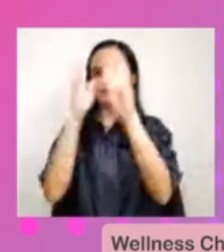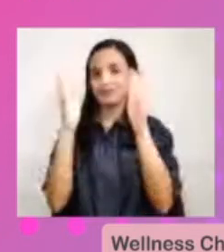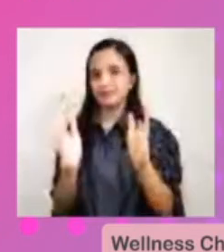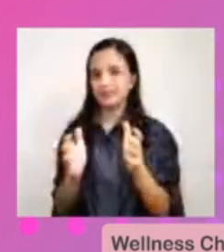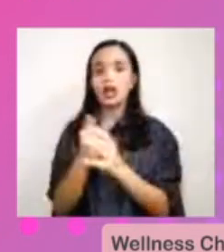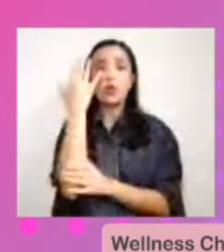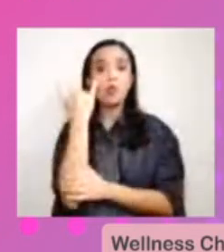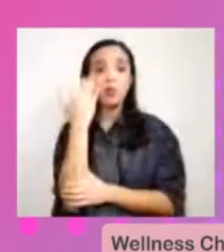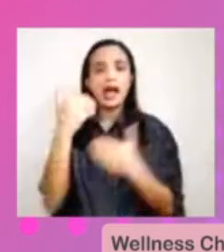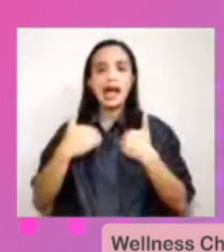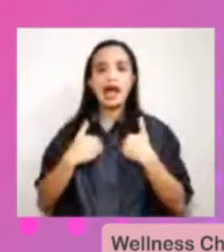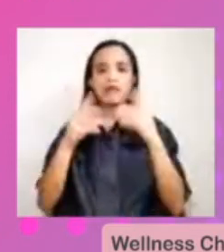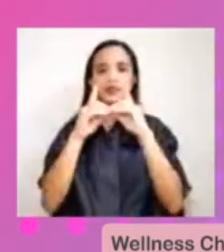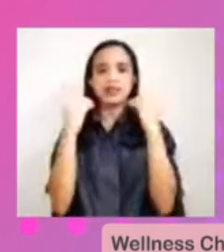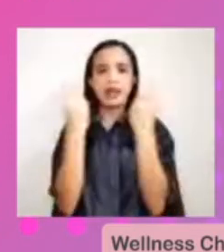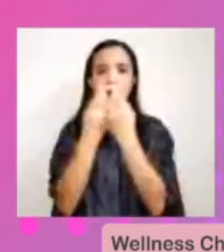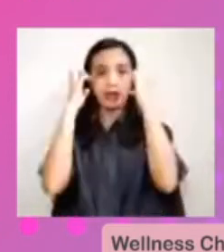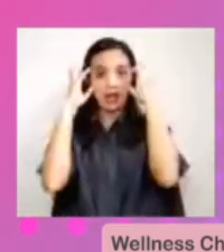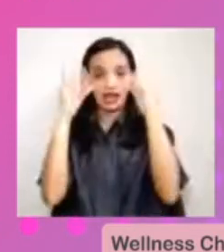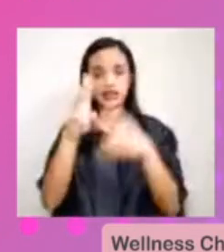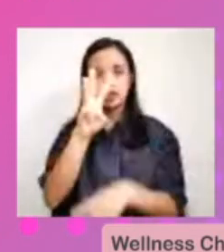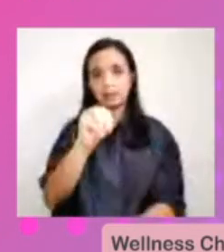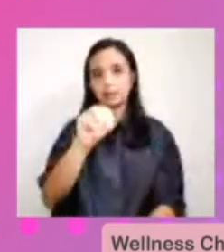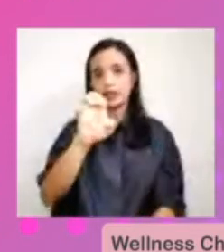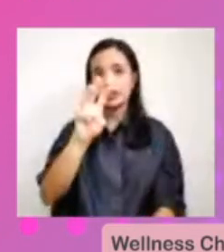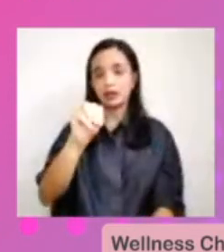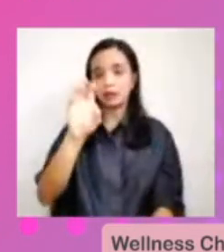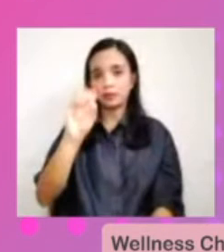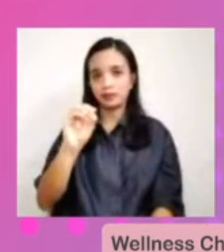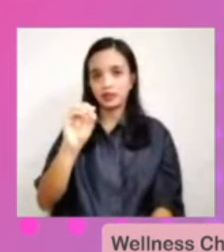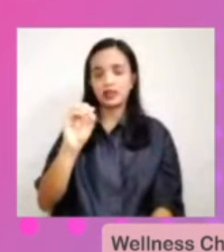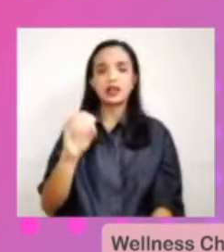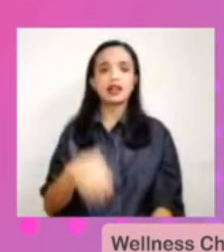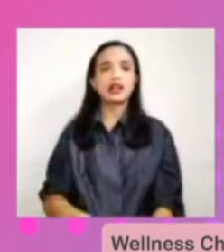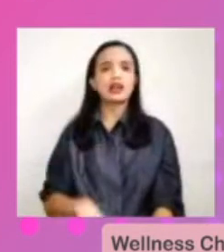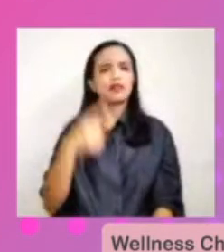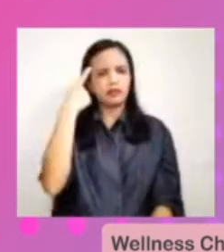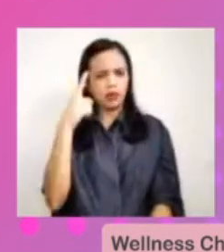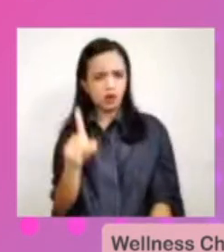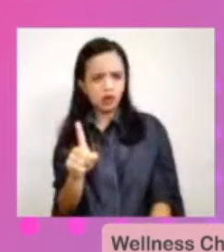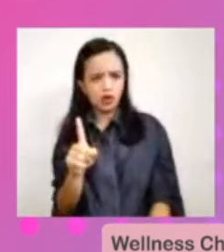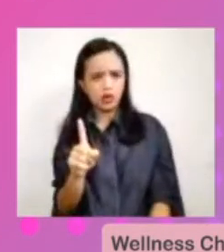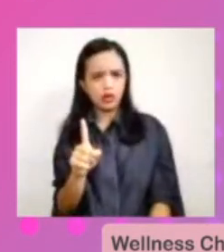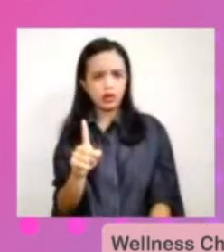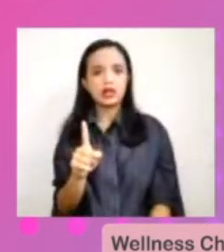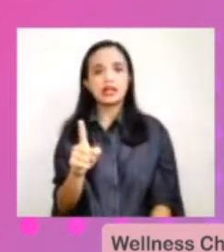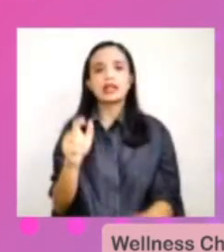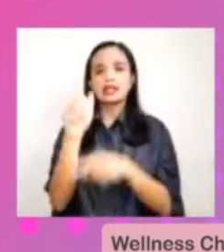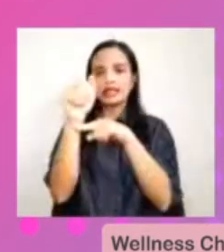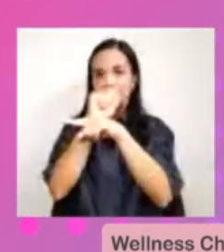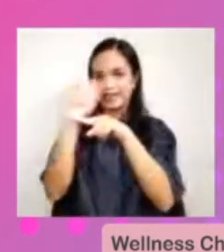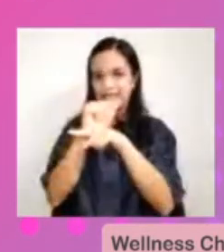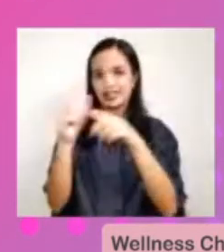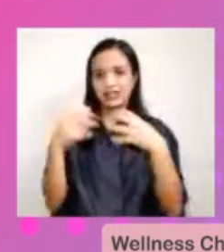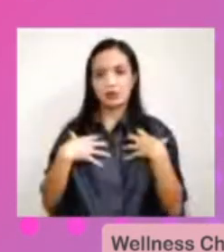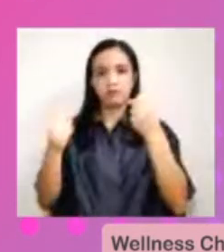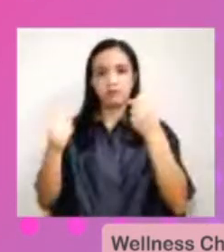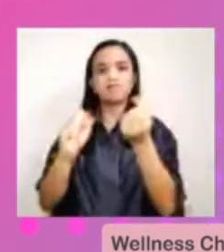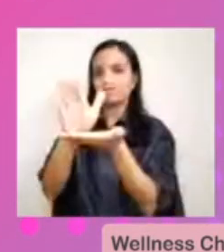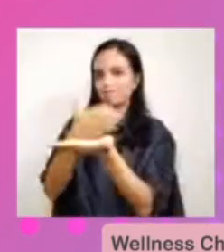sirs. And of course, ito po, we encourage you, dear moms and sirs, no, dear teachers, no, to share this with